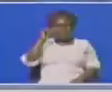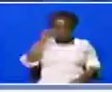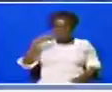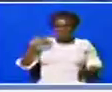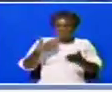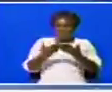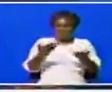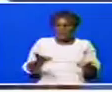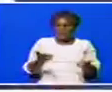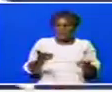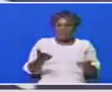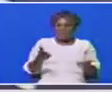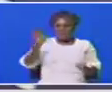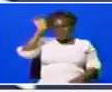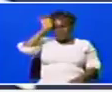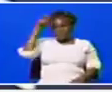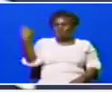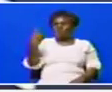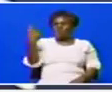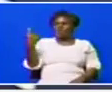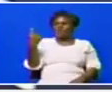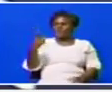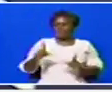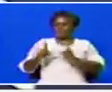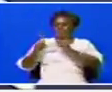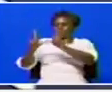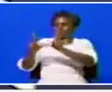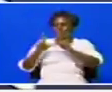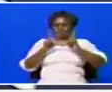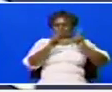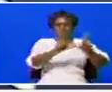Kufikia sasa kaunti ya Uasingishu tu ndio tumeona vyeti